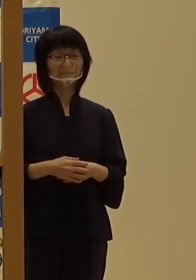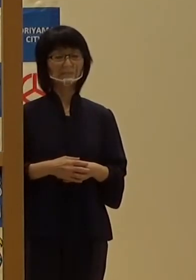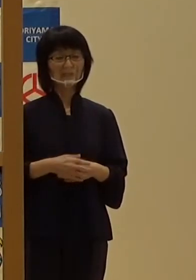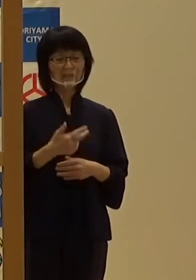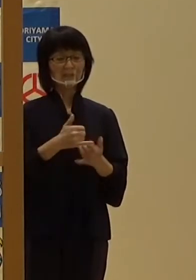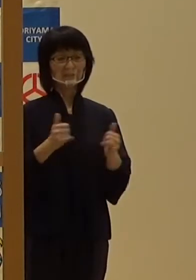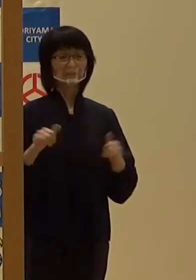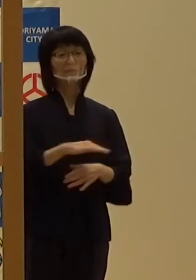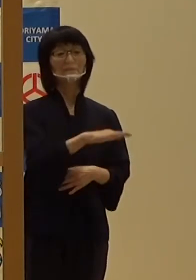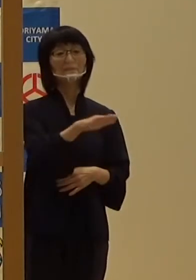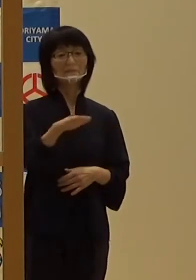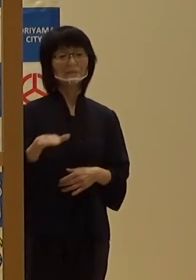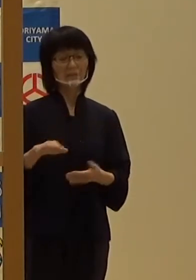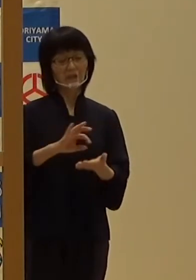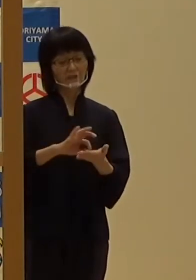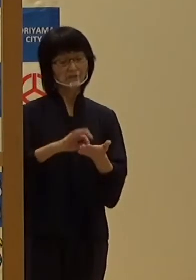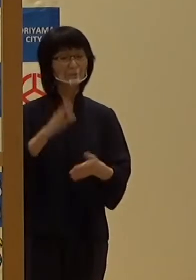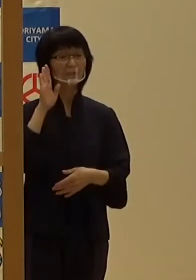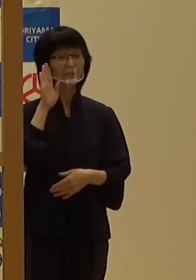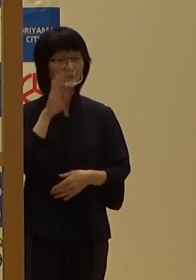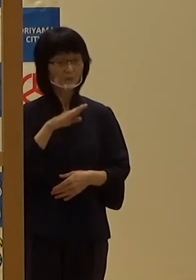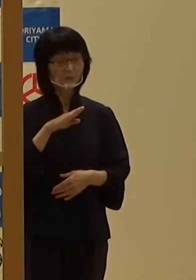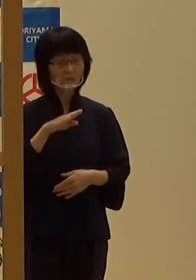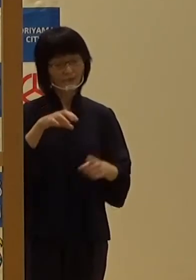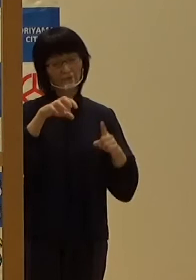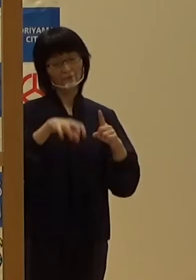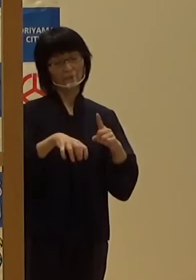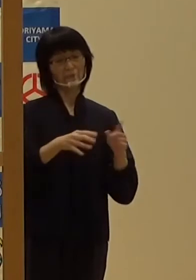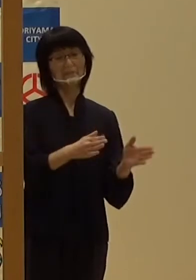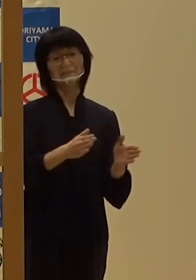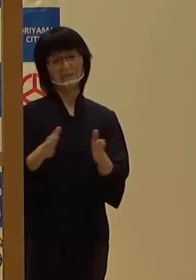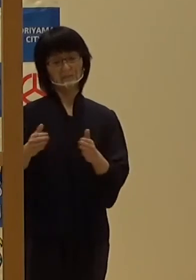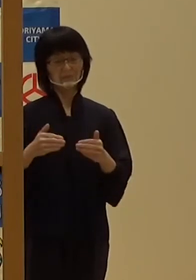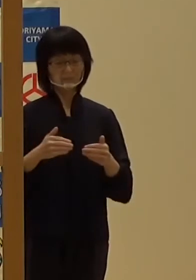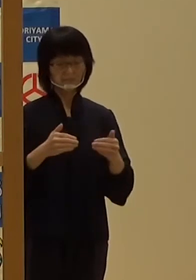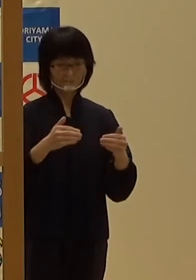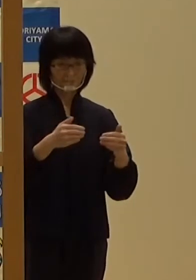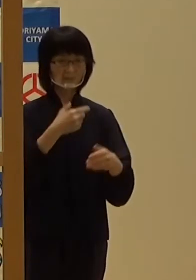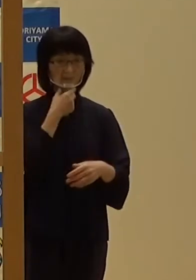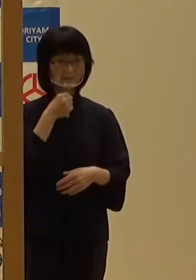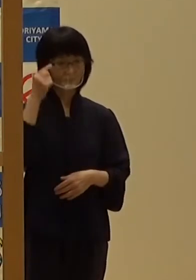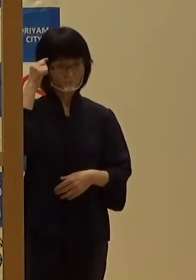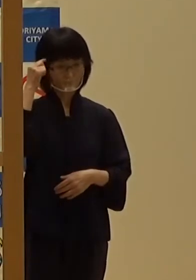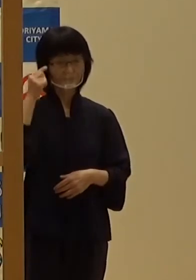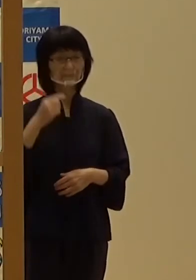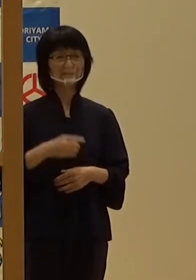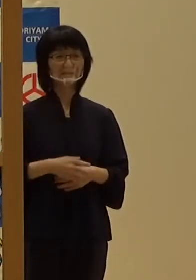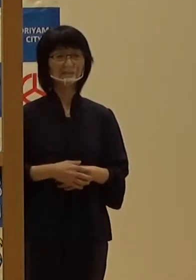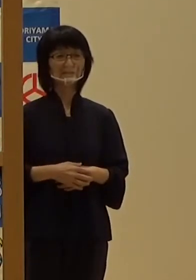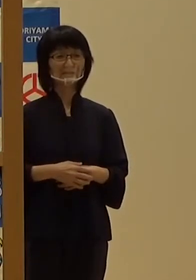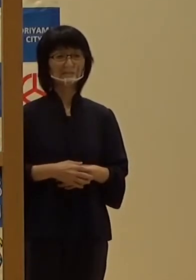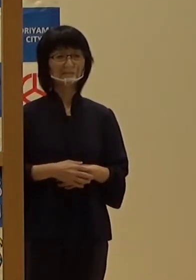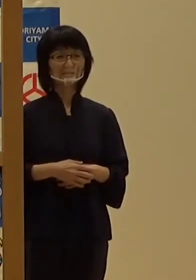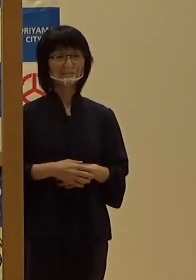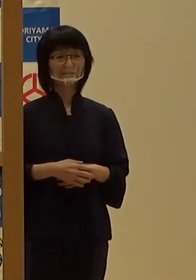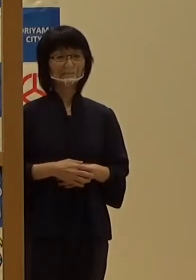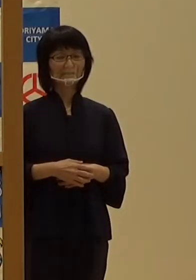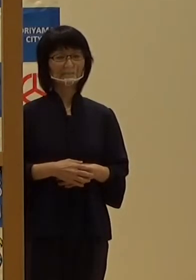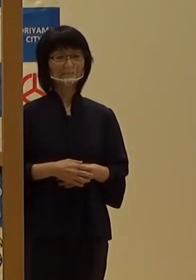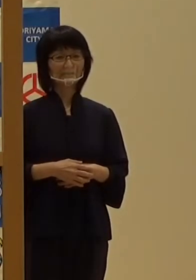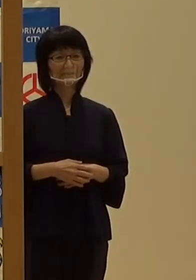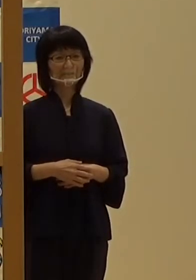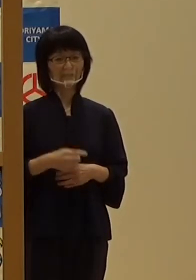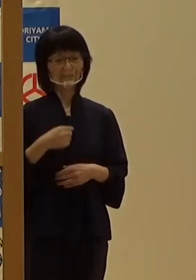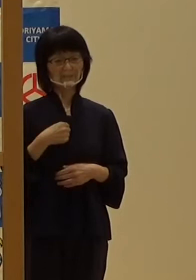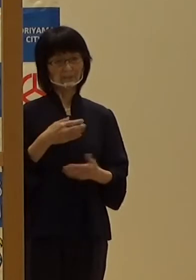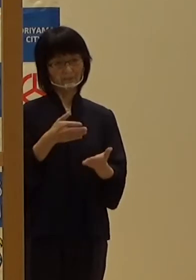民の皆様が利用しやすいような公園整備に努めてまいりたいというふうに考えているところでございます。私